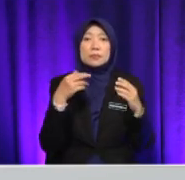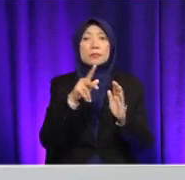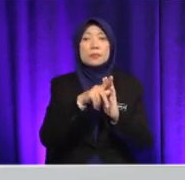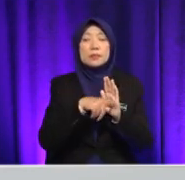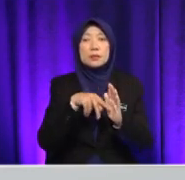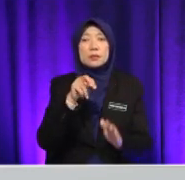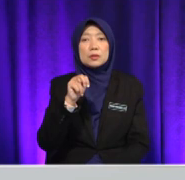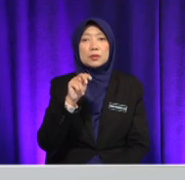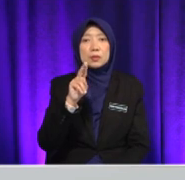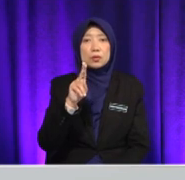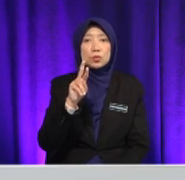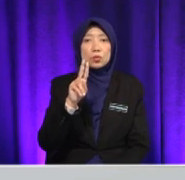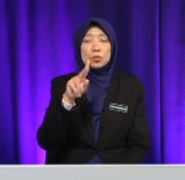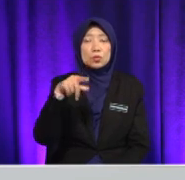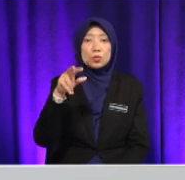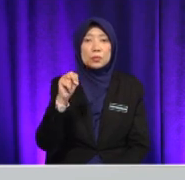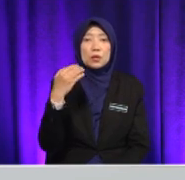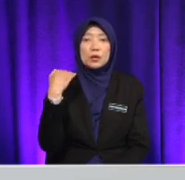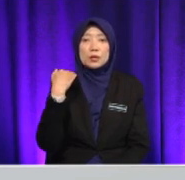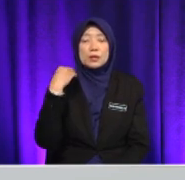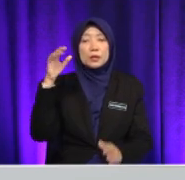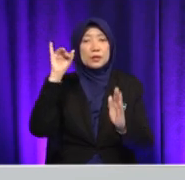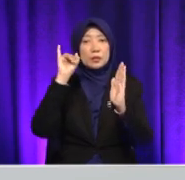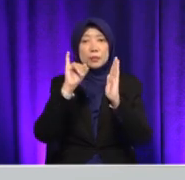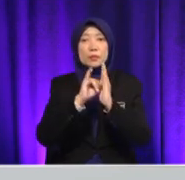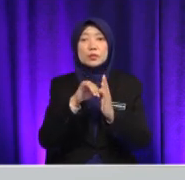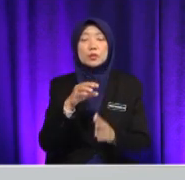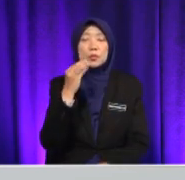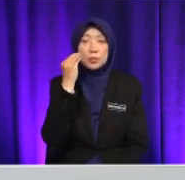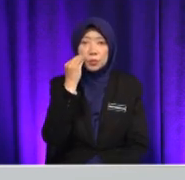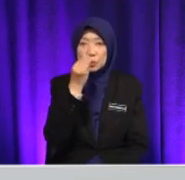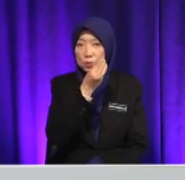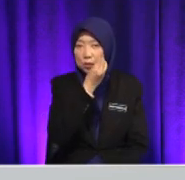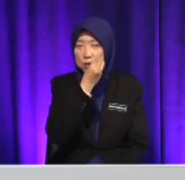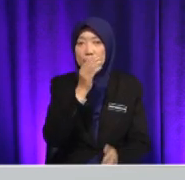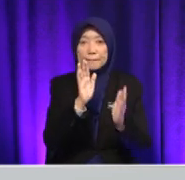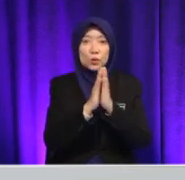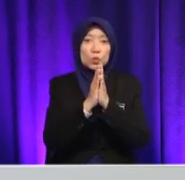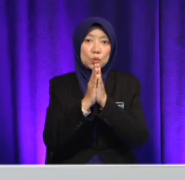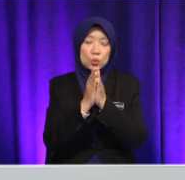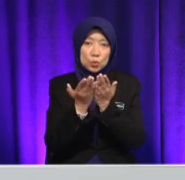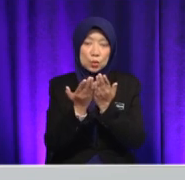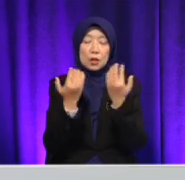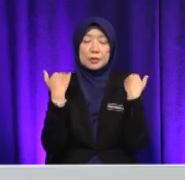ada image bunga ada image buku mananya dua image dan satu